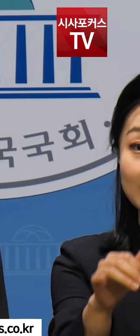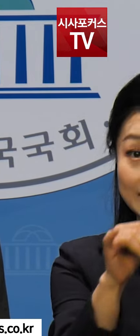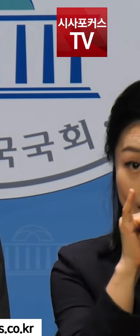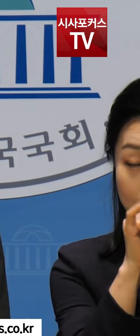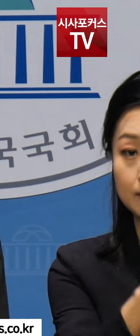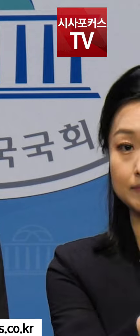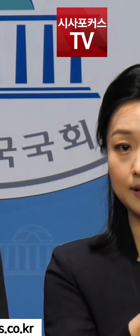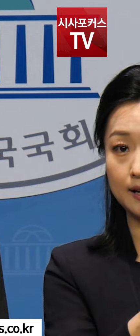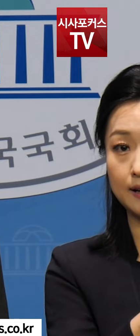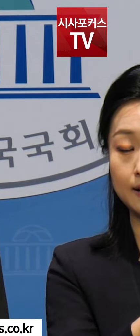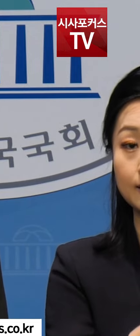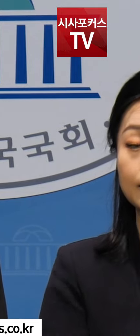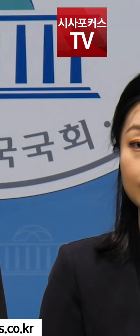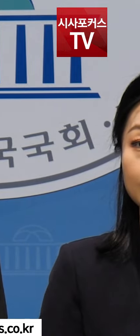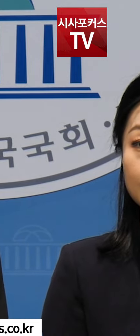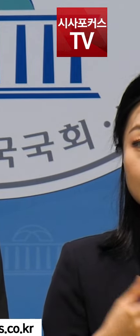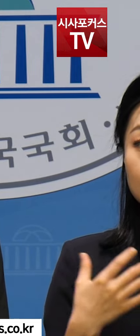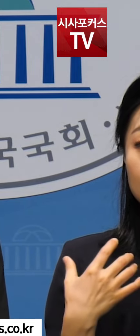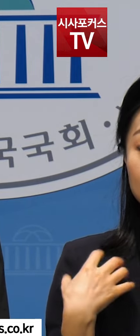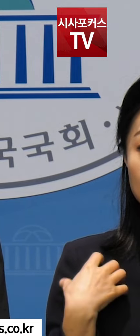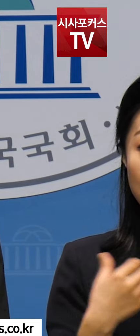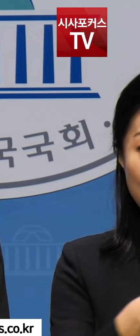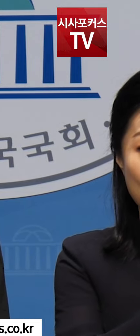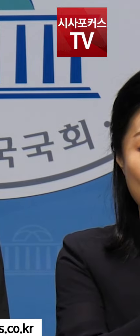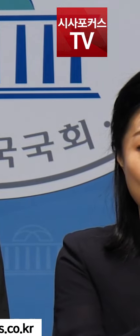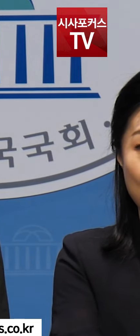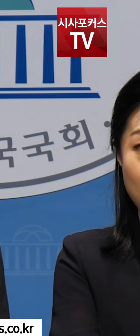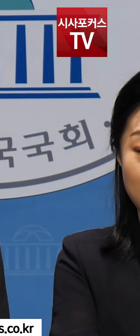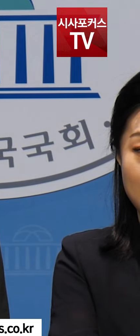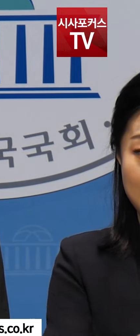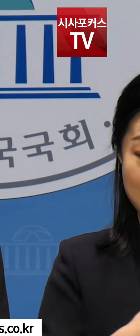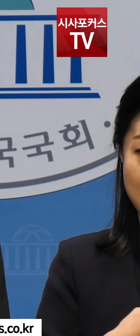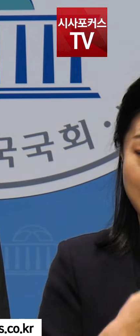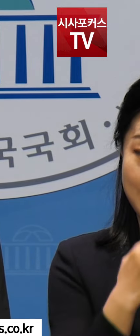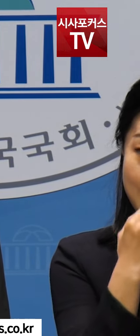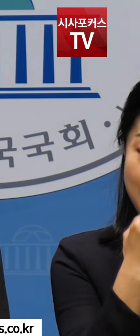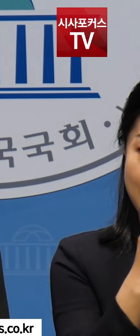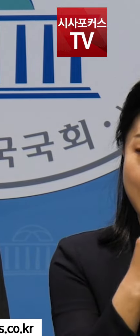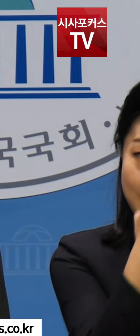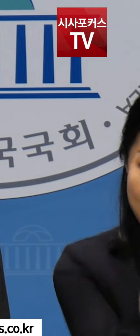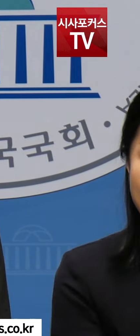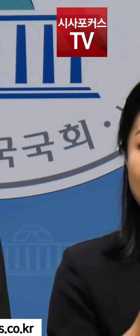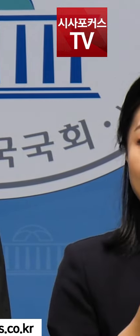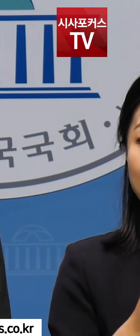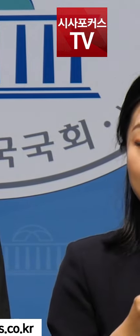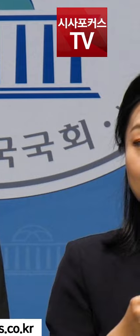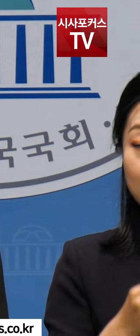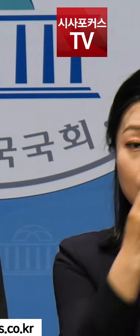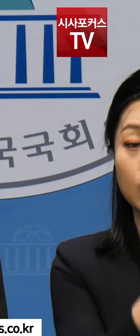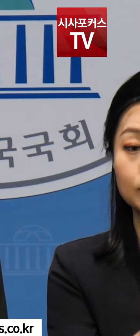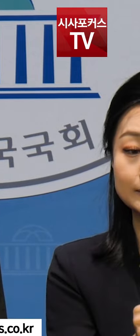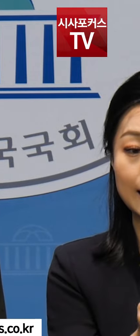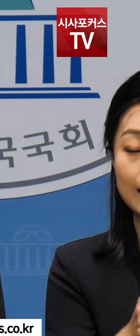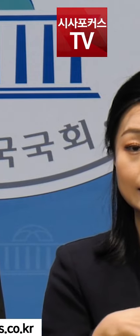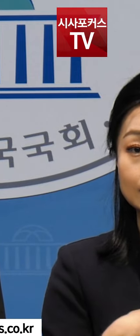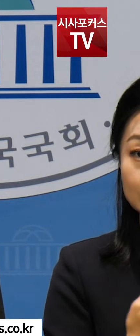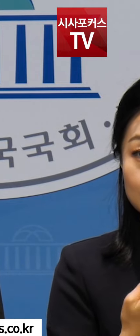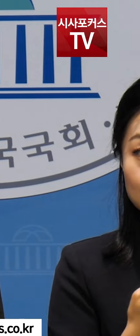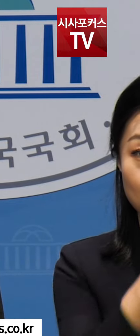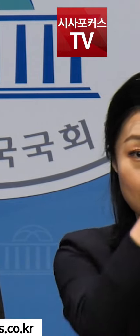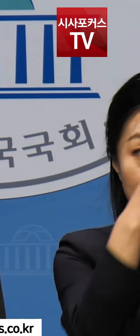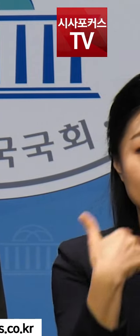합니다. 정권의 말기적 현상이라고밖에 볼 수 없습니다. 검찰은 이미 스스로